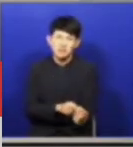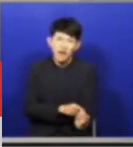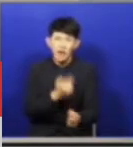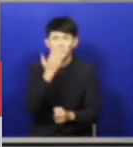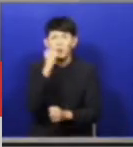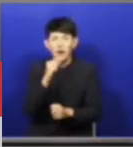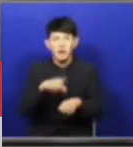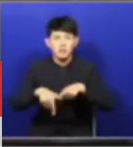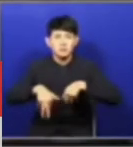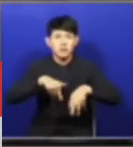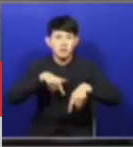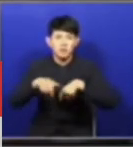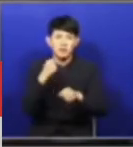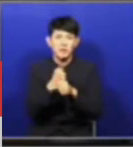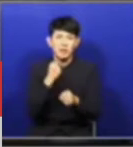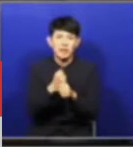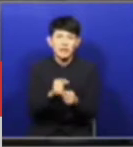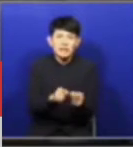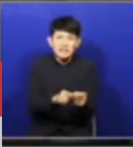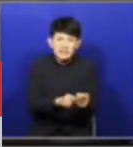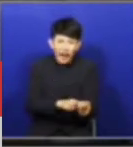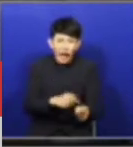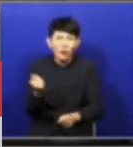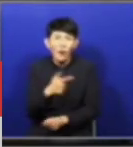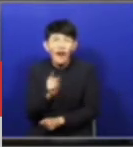ของพี่น้องประชาชนช้ายิ่งกว่าเต่า